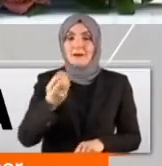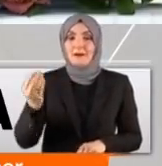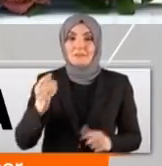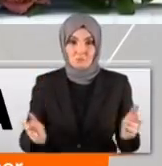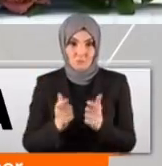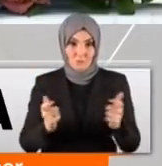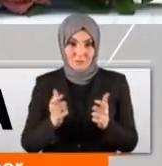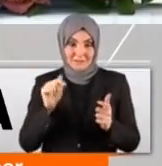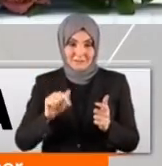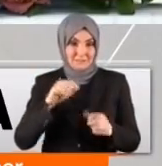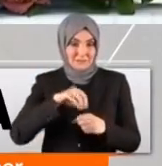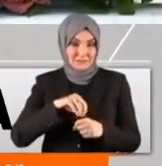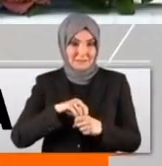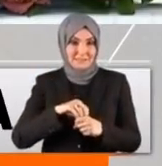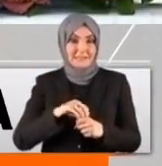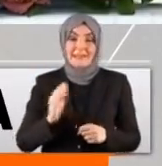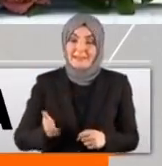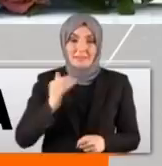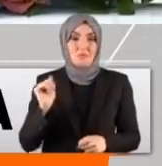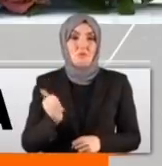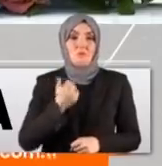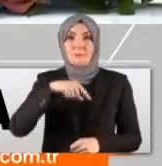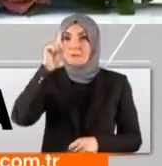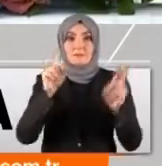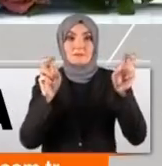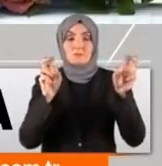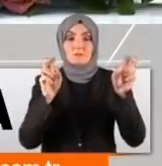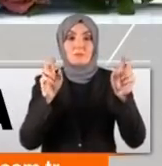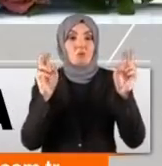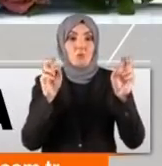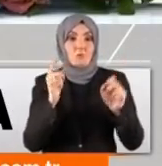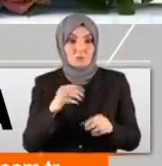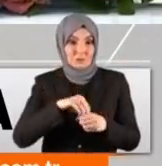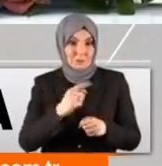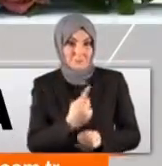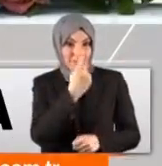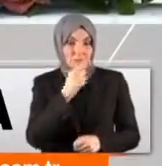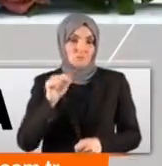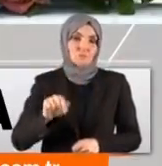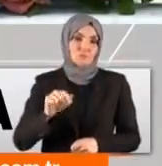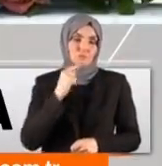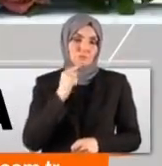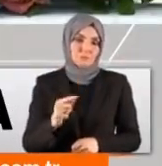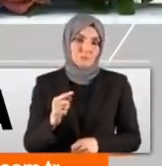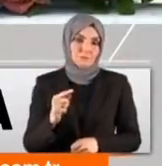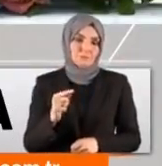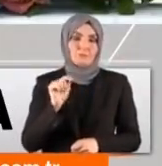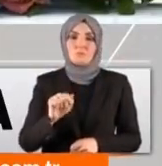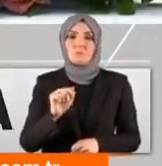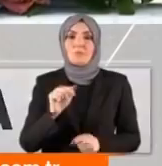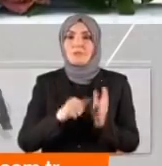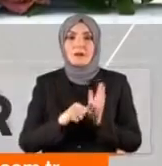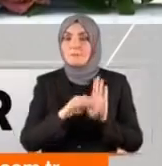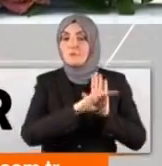toplantımızın en önemli gündem maddelerinden bir tanesi de zaten bu olacak ve bu